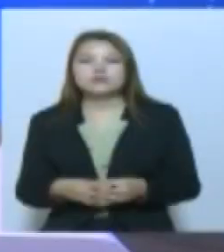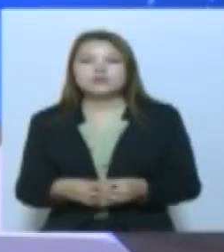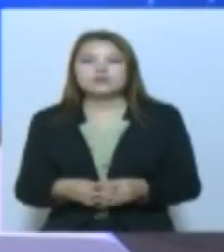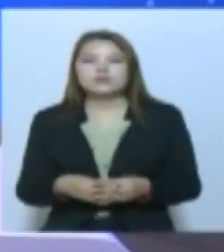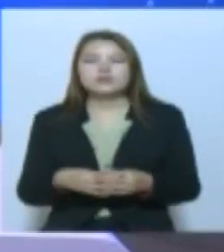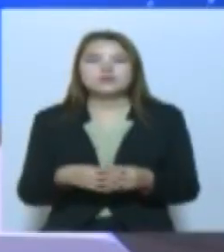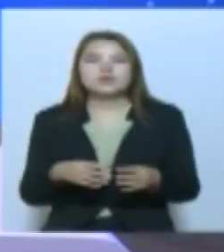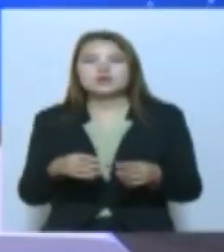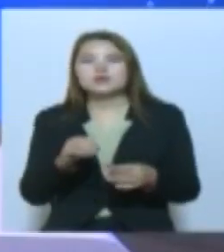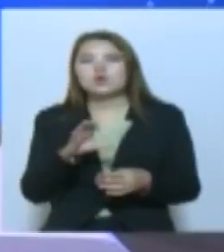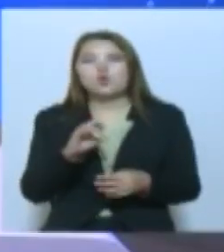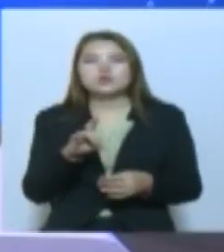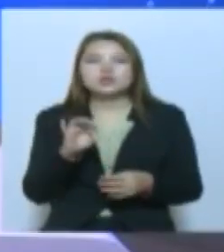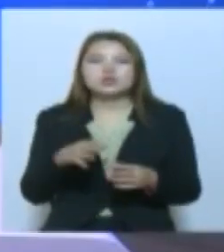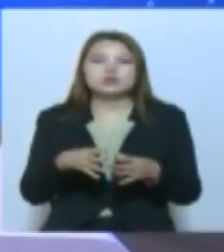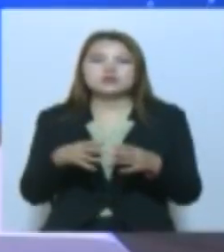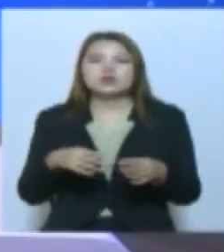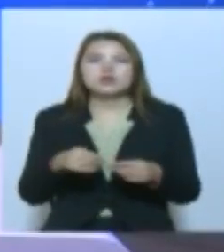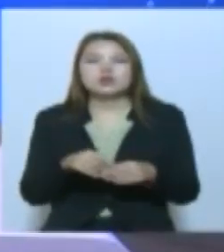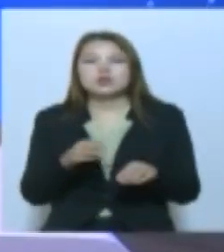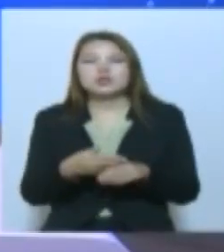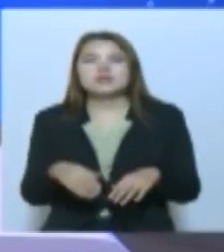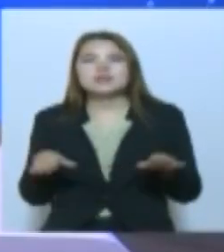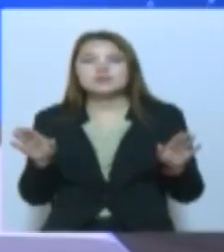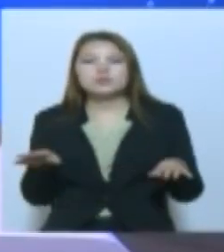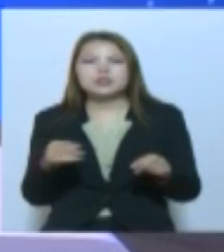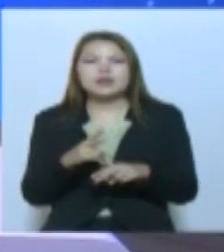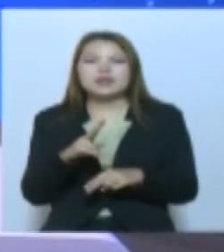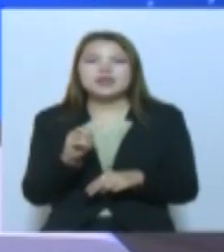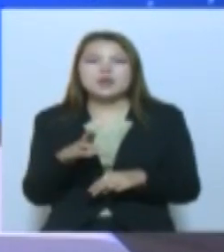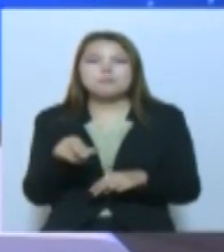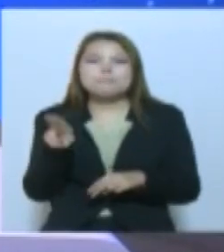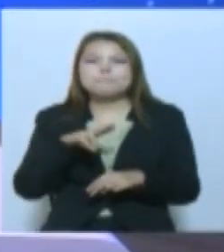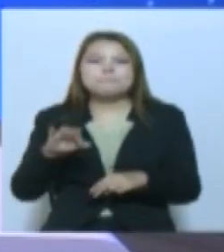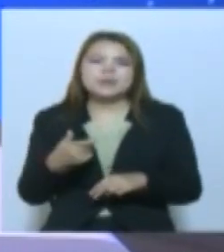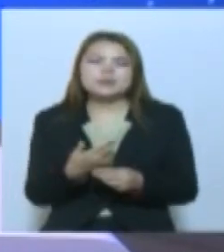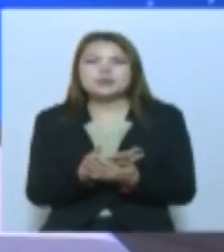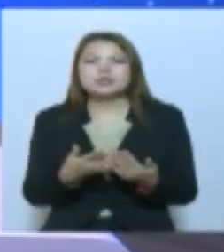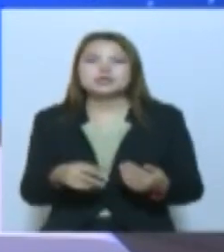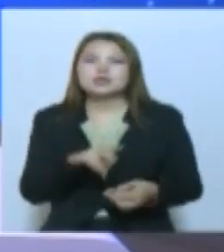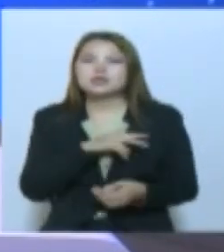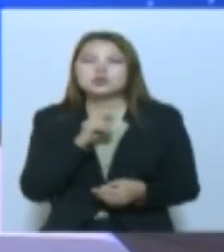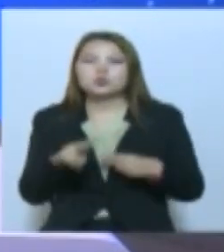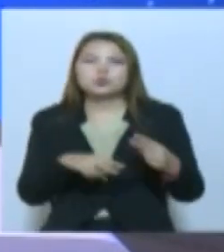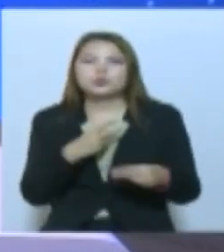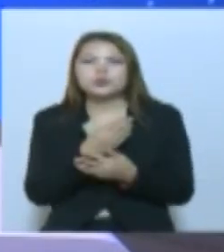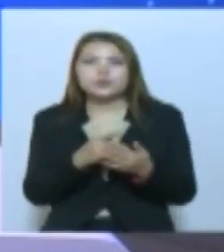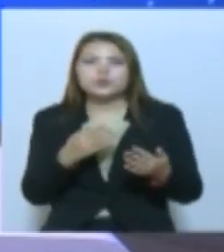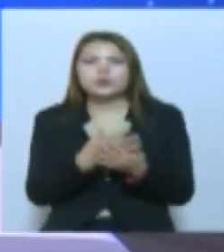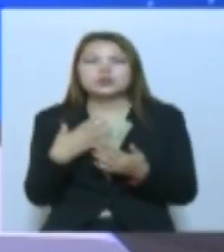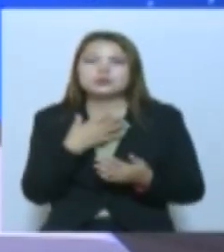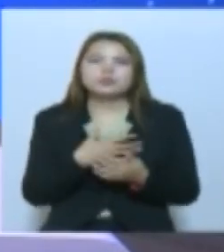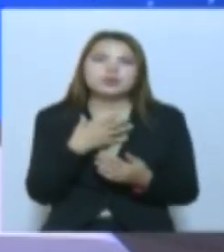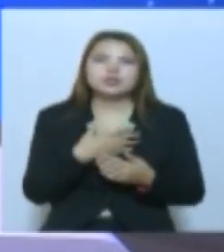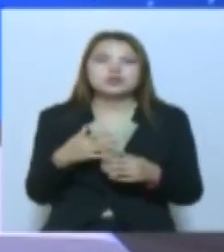на озере караколь число погибших лебедей достигло 400 гибель перелётных птиц находящихся на зимовке в мангостан ской области беспокоят